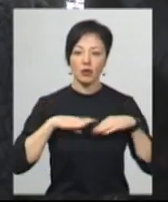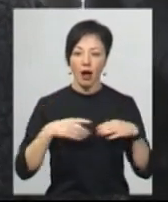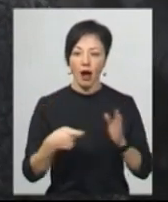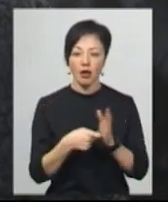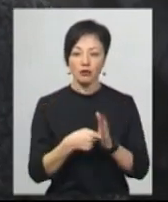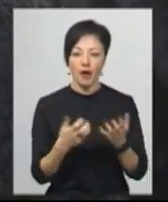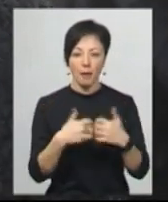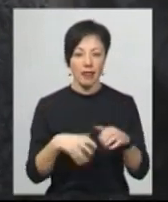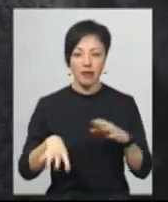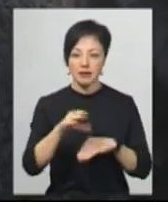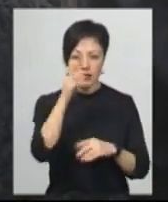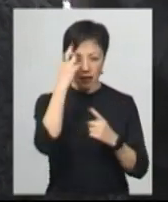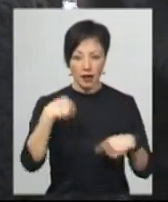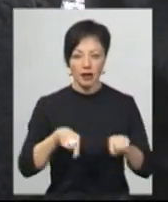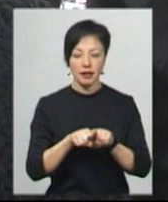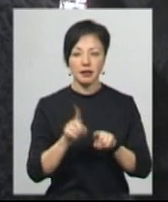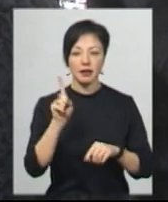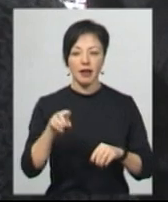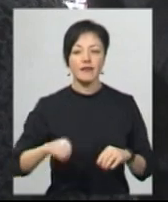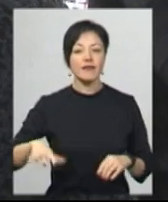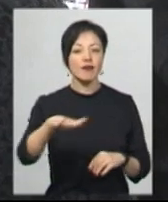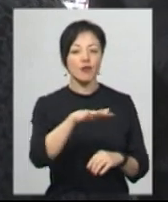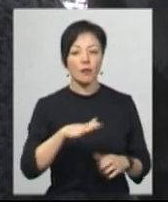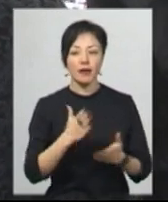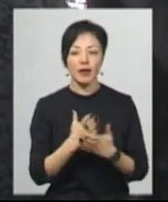апарати. Не в всіх країнах, навіть в Європі,